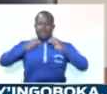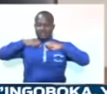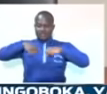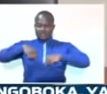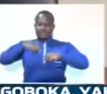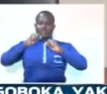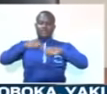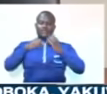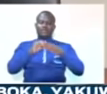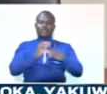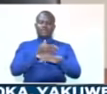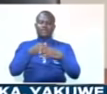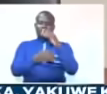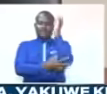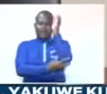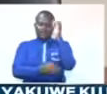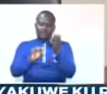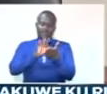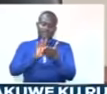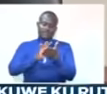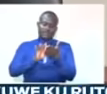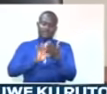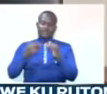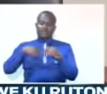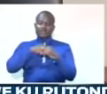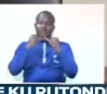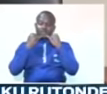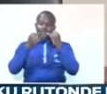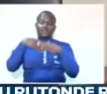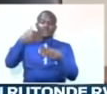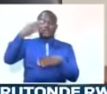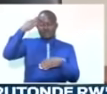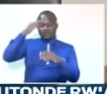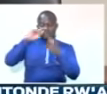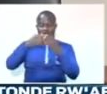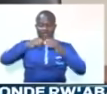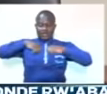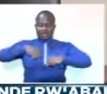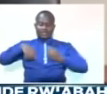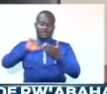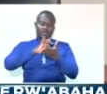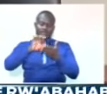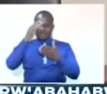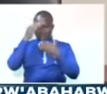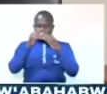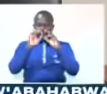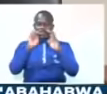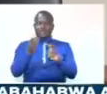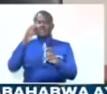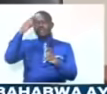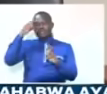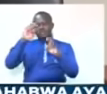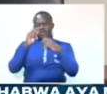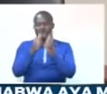Hari amasezerano yo kwivana mu bukene basinya. Icyo nabwira abaturage rero no kujya bibuka ko n'aya masezerano bayasinye kugira ngo yibuke